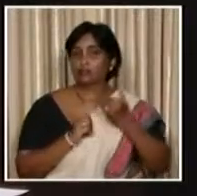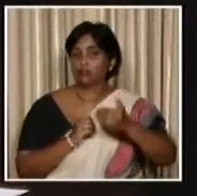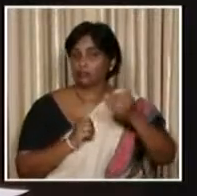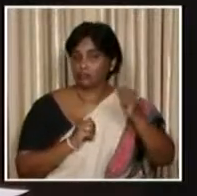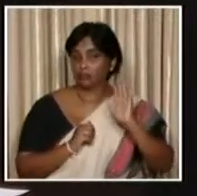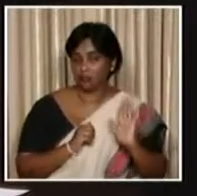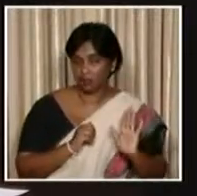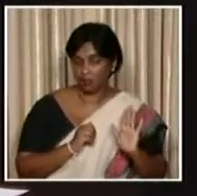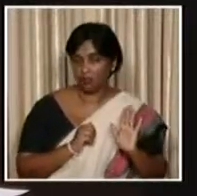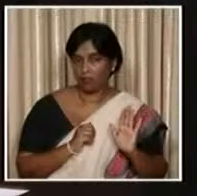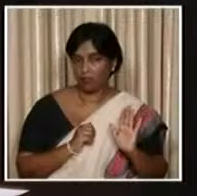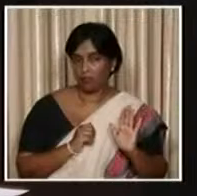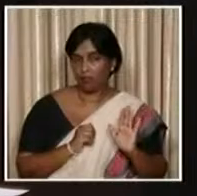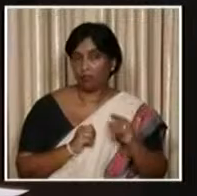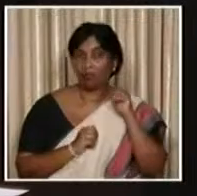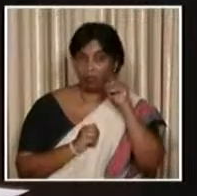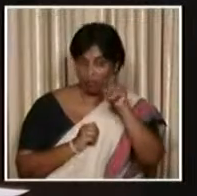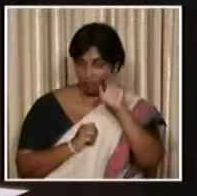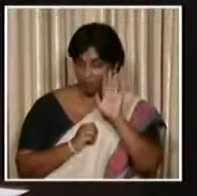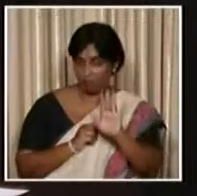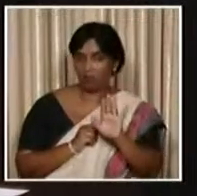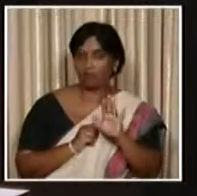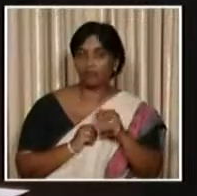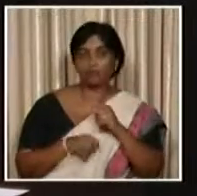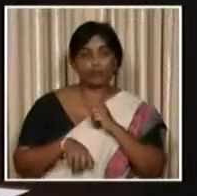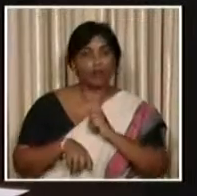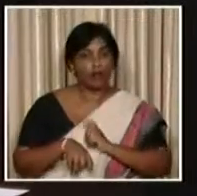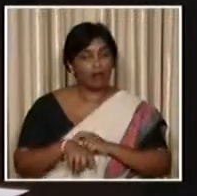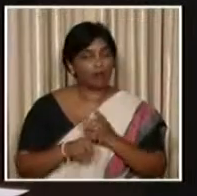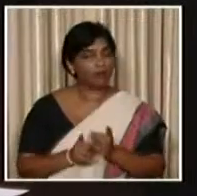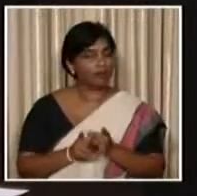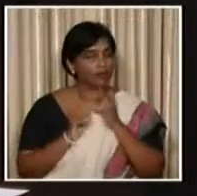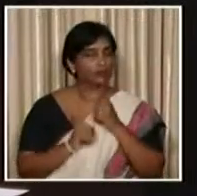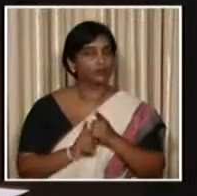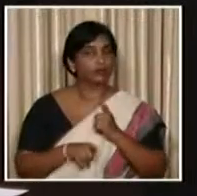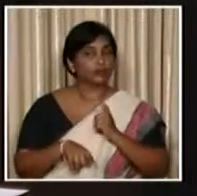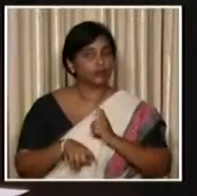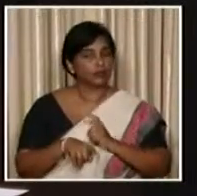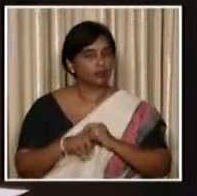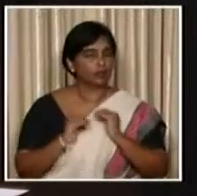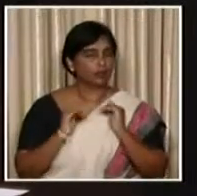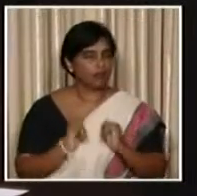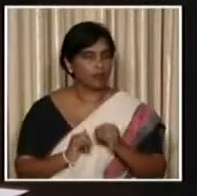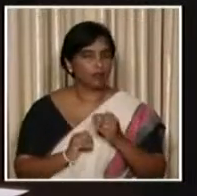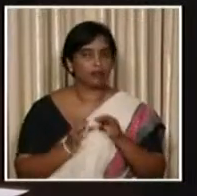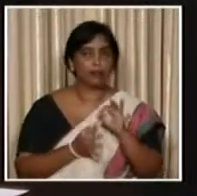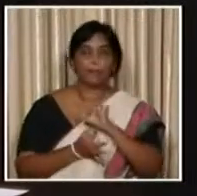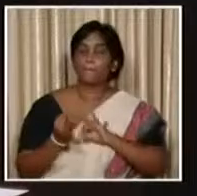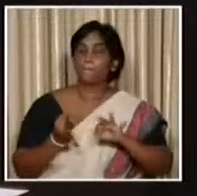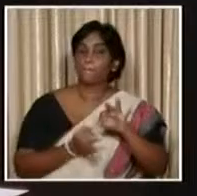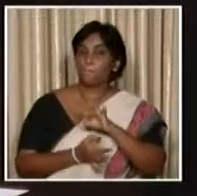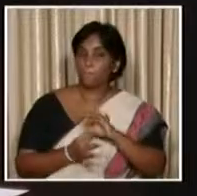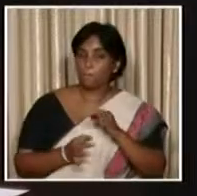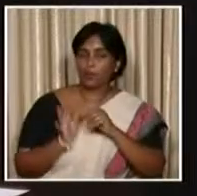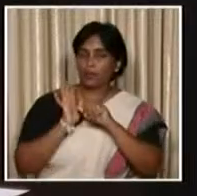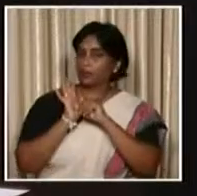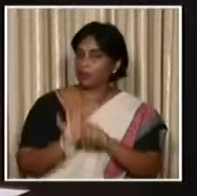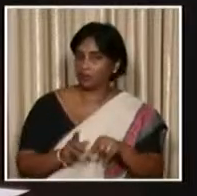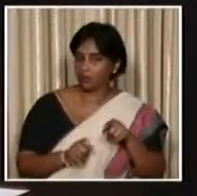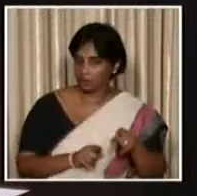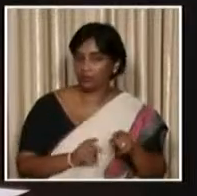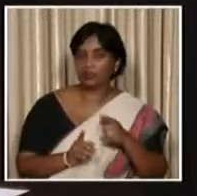යන්නට ඕන. ඔබතුමා අවස්ථානුකූලව අවස්ථාවාදීව ප්‍රජාතන්ත්‍රවාදයට පයින්